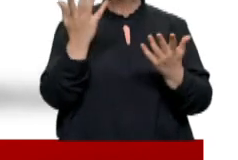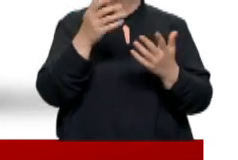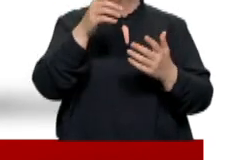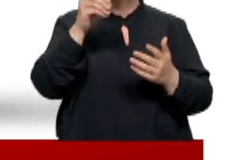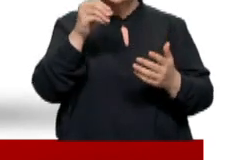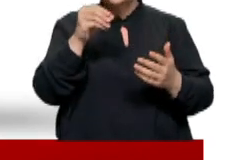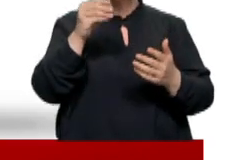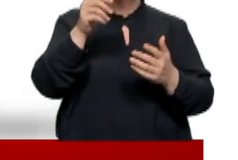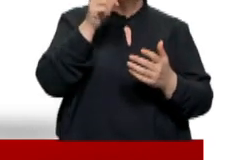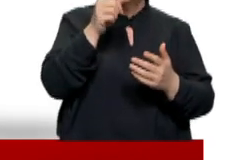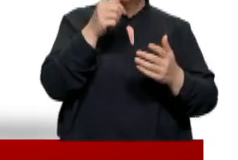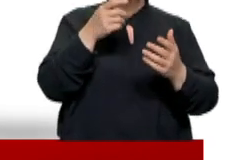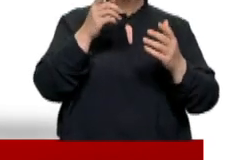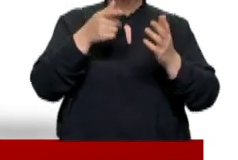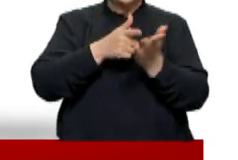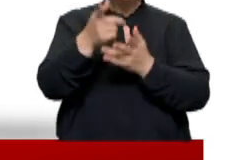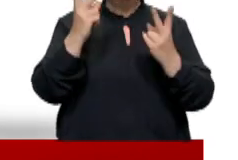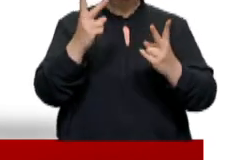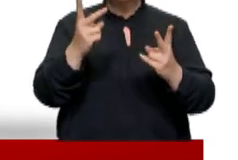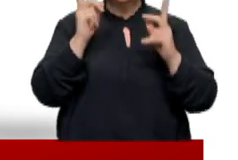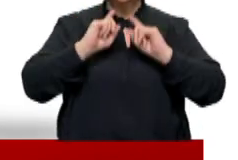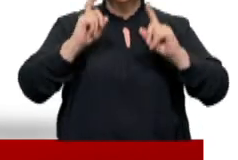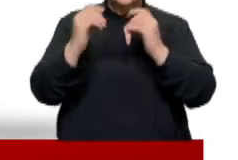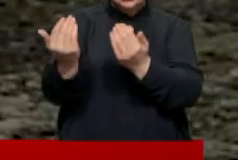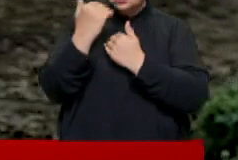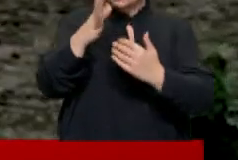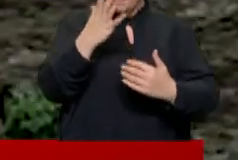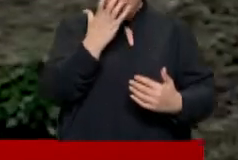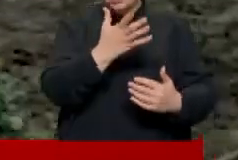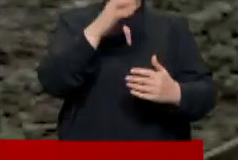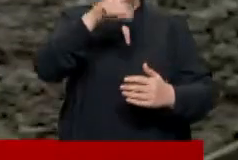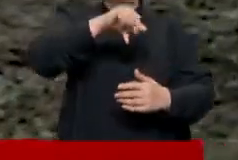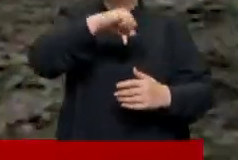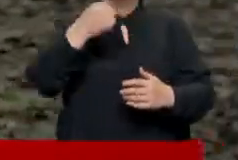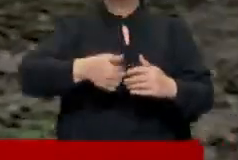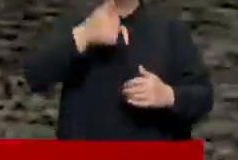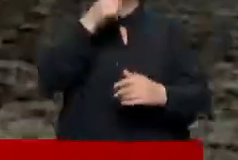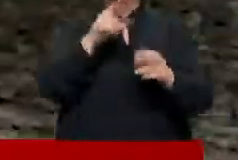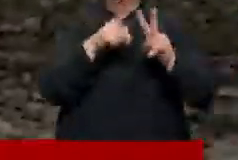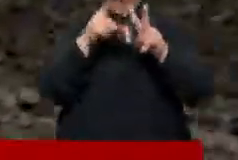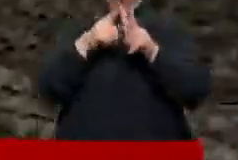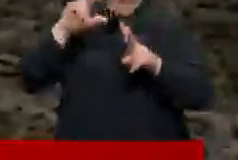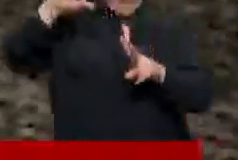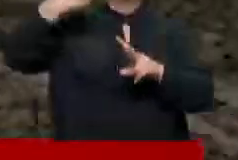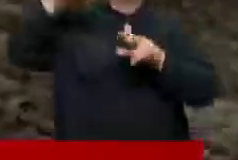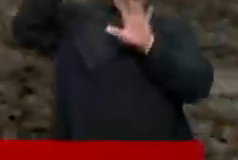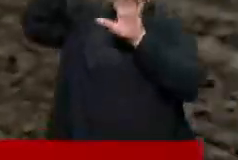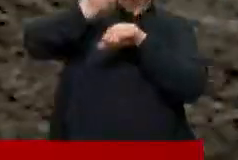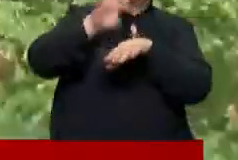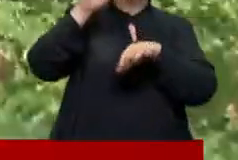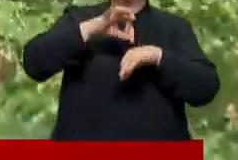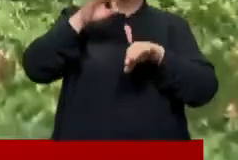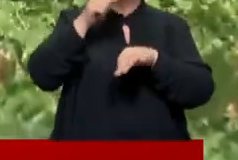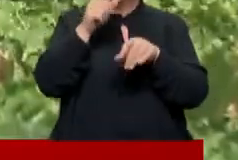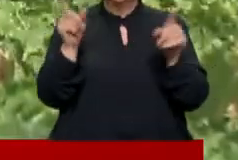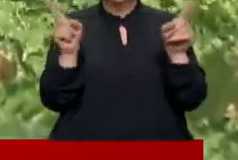sulu, tarım arazisi icralık. Üretici destek beklerken Hazine ve Maliye Bakanı Nurettin Nebati çözümü güneş enerjisiyle, damla